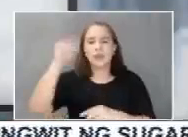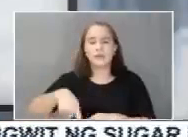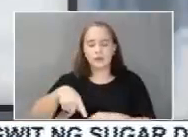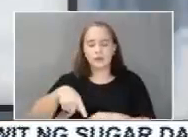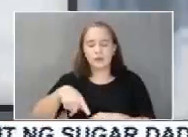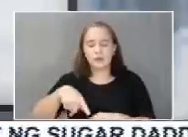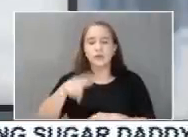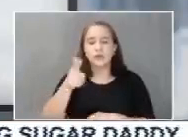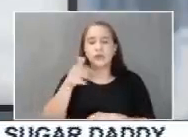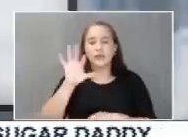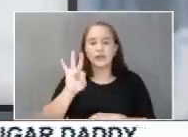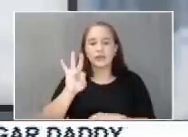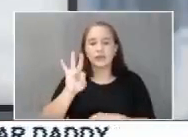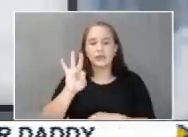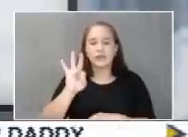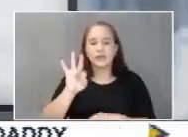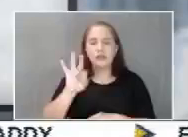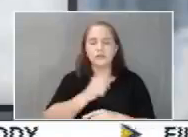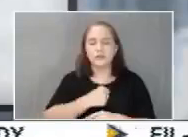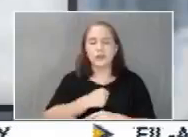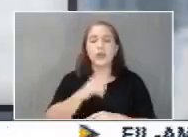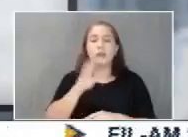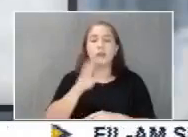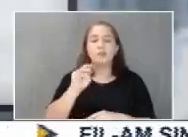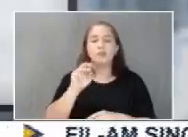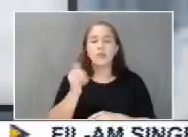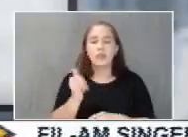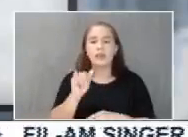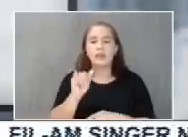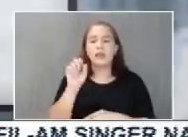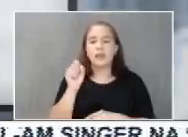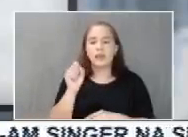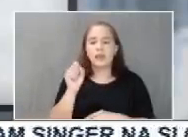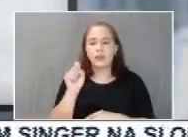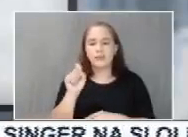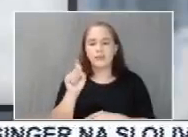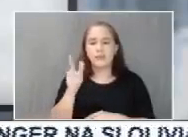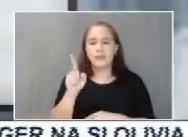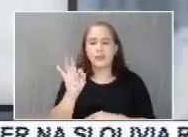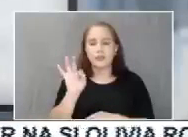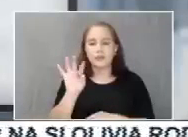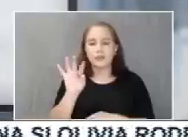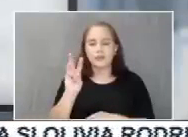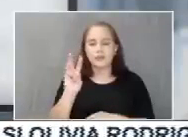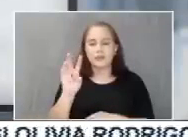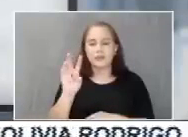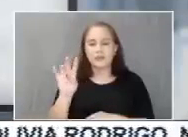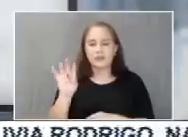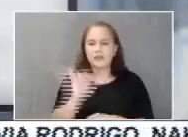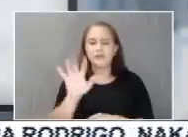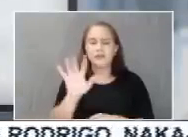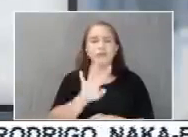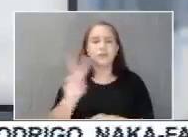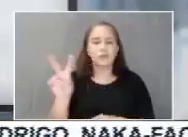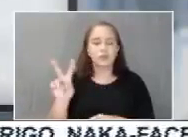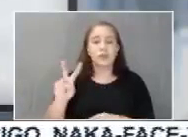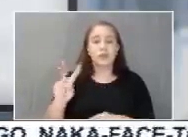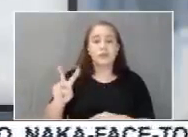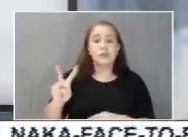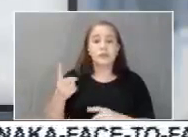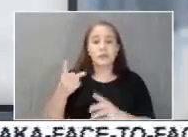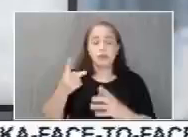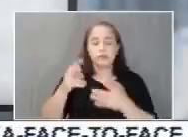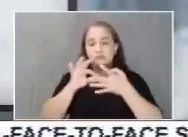maaari po, iwasan nating mabilad sa araw sa pagitan ng alas 10 ng umaga at alas 3 ng hapon para iwas heat cramps at heat stroke na